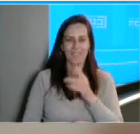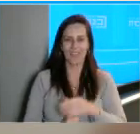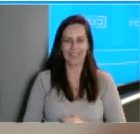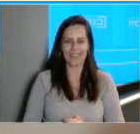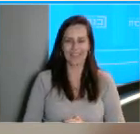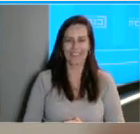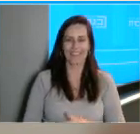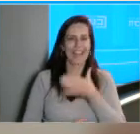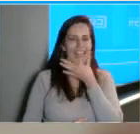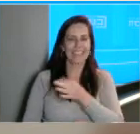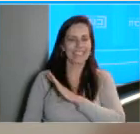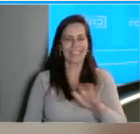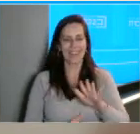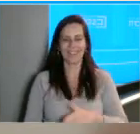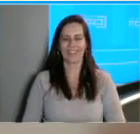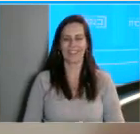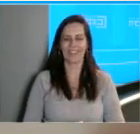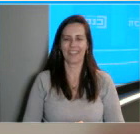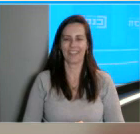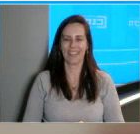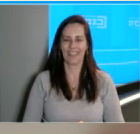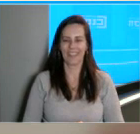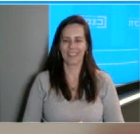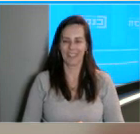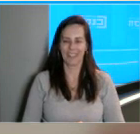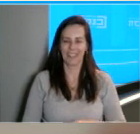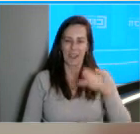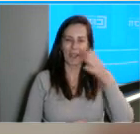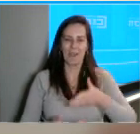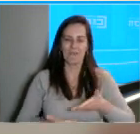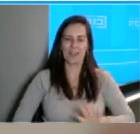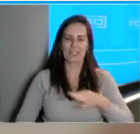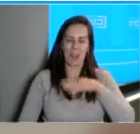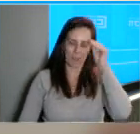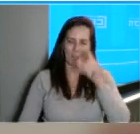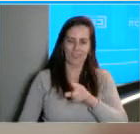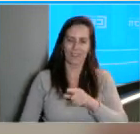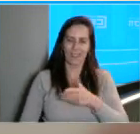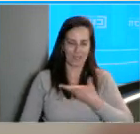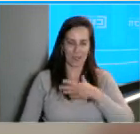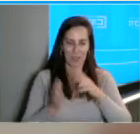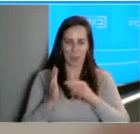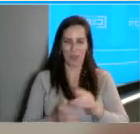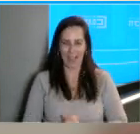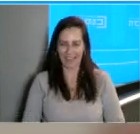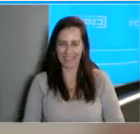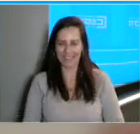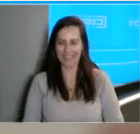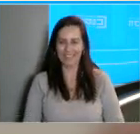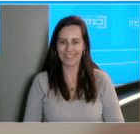חמור. אוי, איזה יופי. כן. לא נאמר איך השגתי אותה. וואי, הוא ממש מזכיר את הבן שלי לני. לא נאמר איך השגתי אותה. אני לא רוצה לדעת.